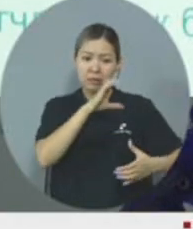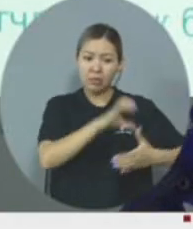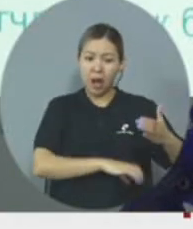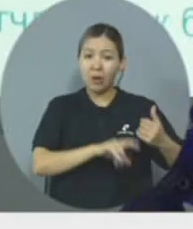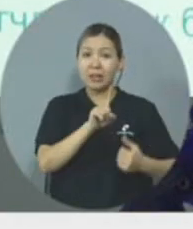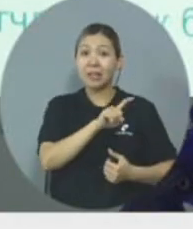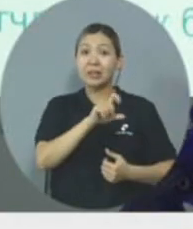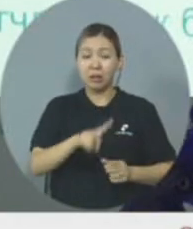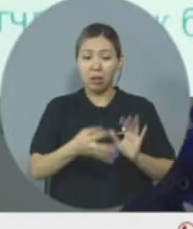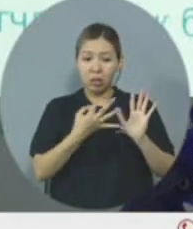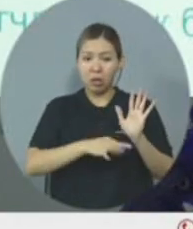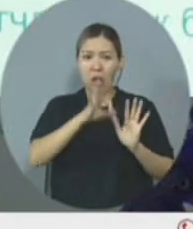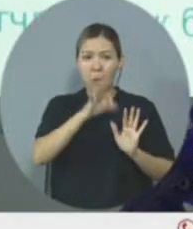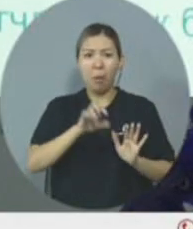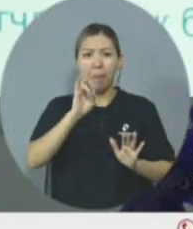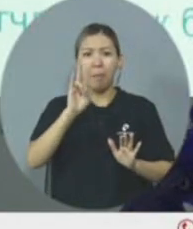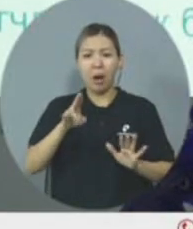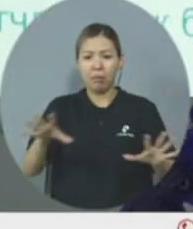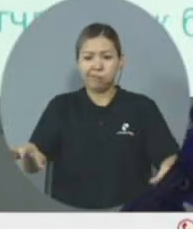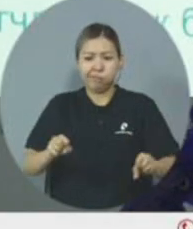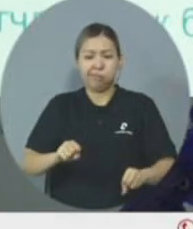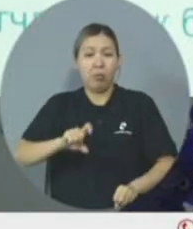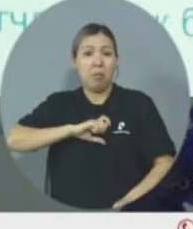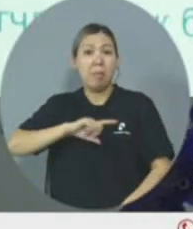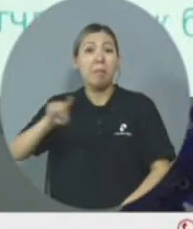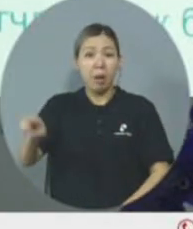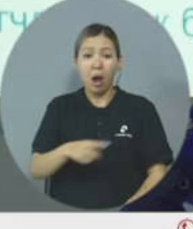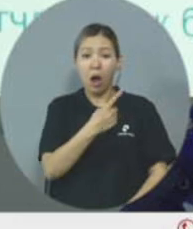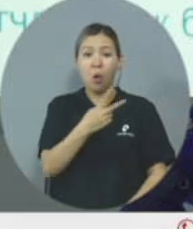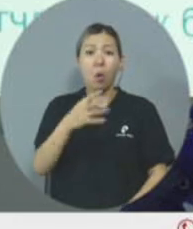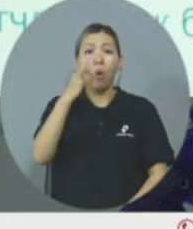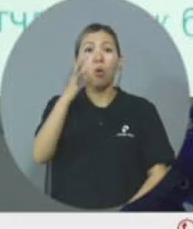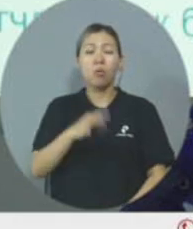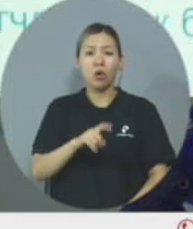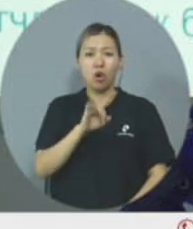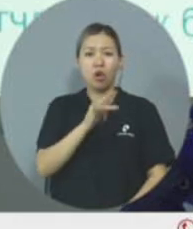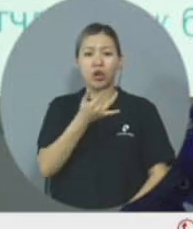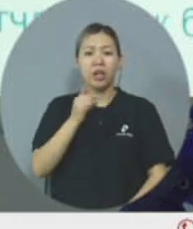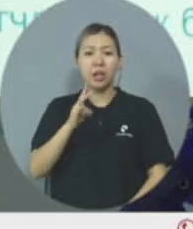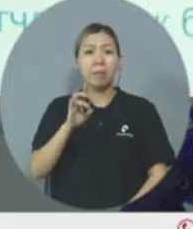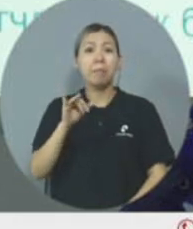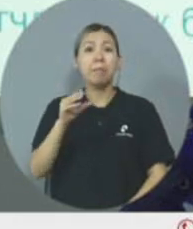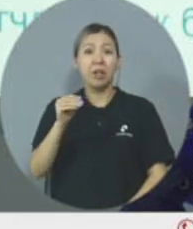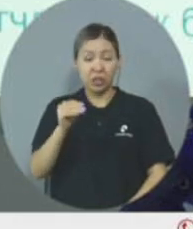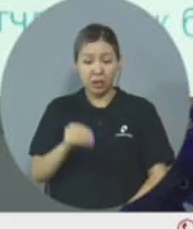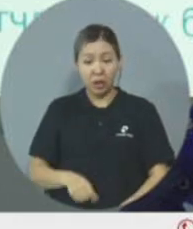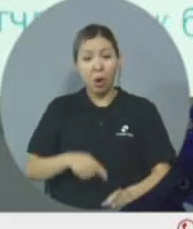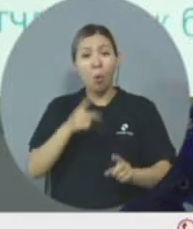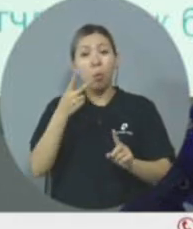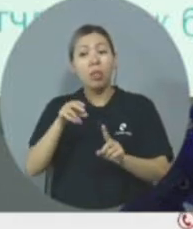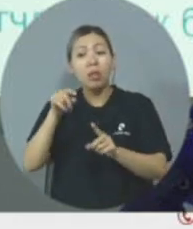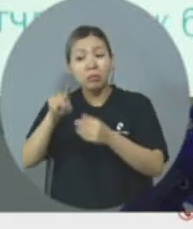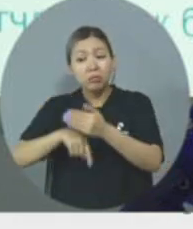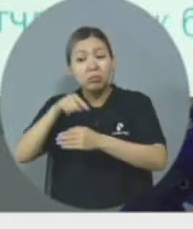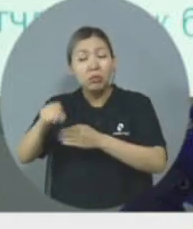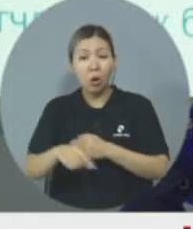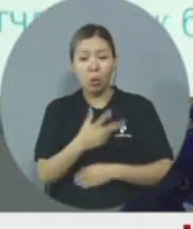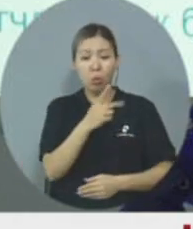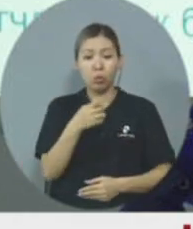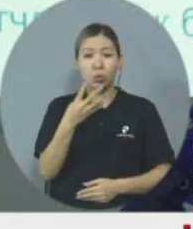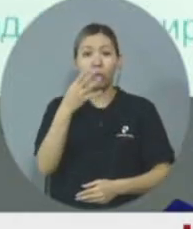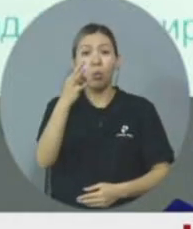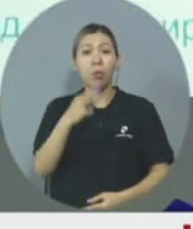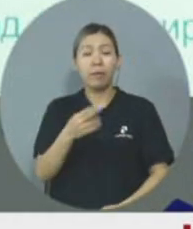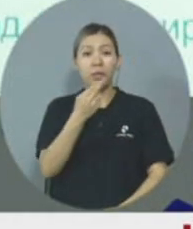80% банкны салбарынхан эзэлж байна. За мөн 12% хөрөнгийн биржийн зах зээл эзэлж байна. Цаана үлдсэн 3-4% даатгалын зах зээл